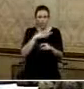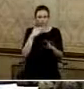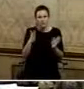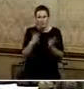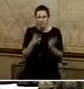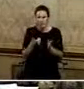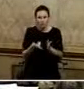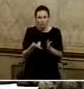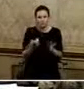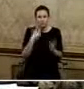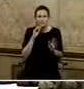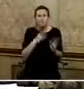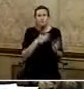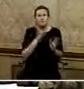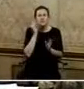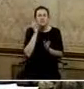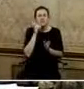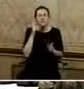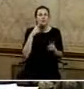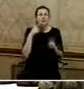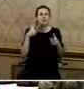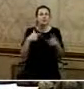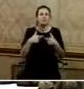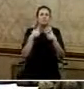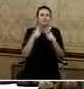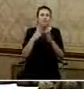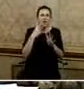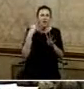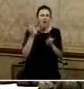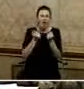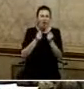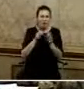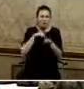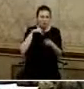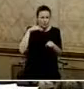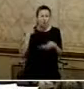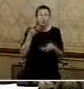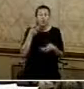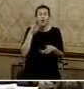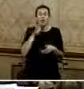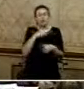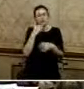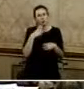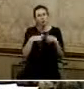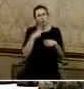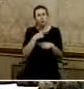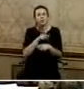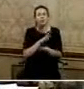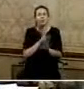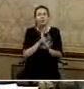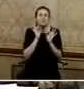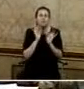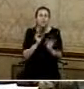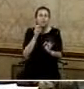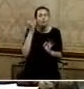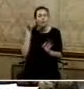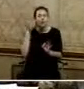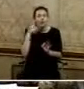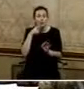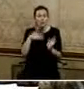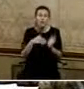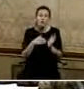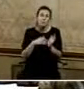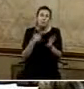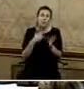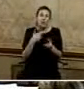mala, dakle, tamo su redovno svakodnevno čepovi, dakle, ima tu dosta problema s tim koji nisu dovoljno osmišljeni, dakle, to bi se